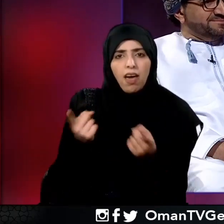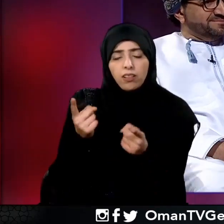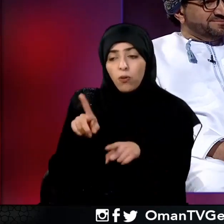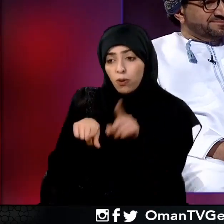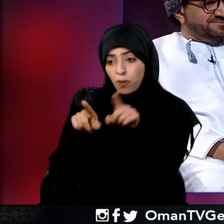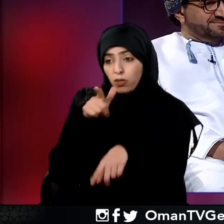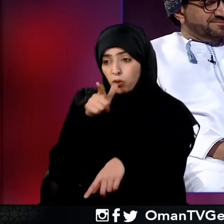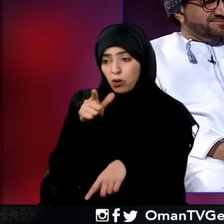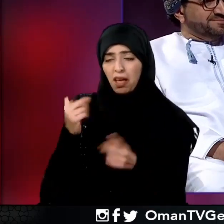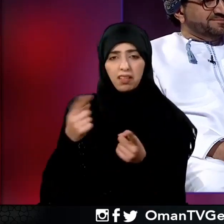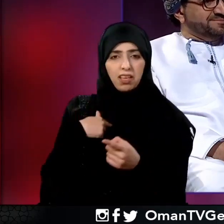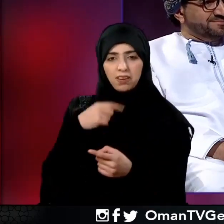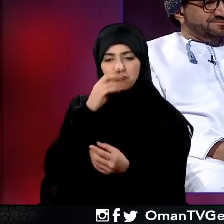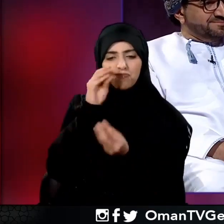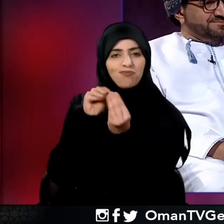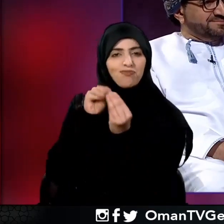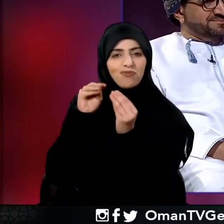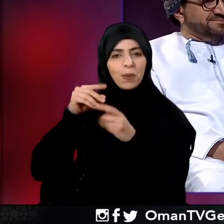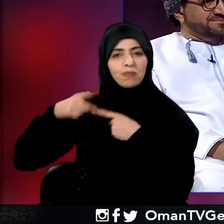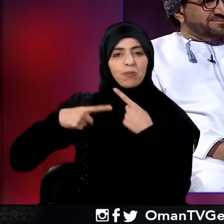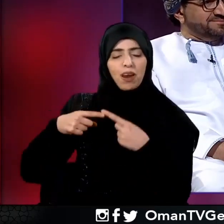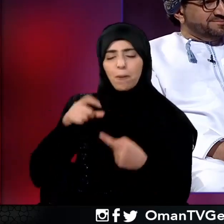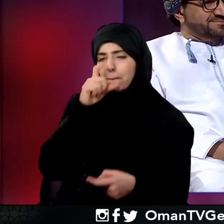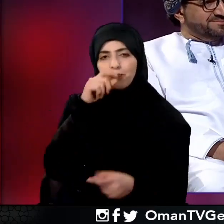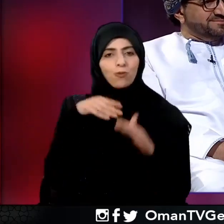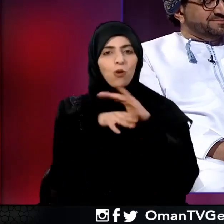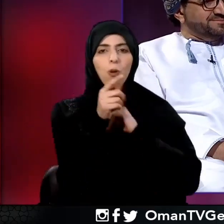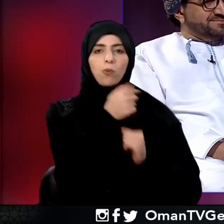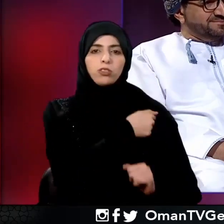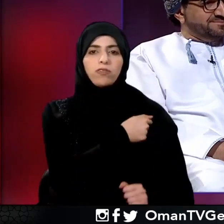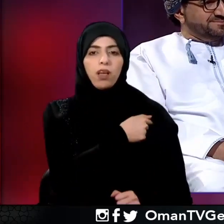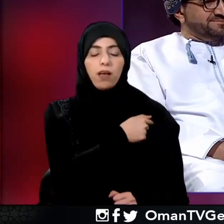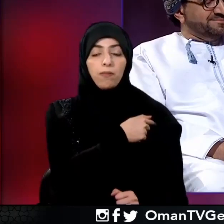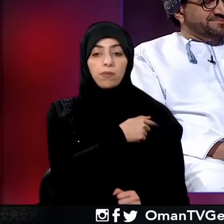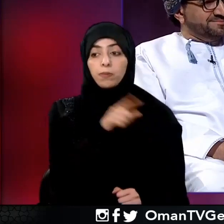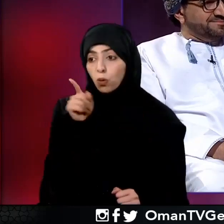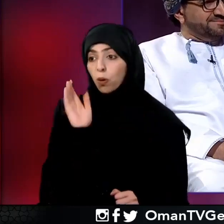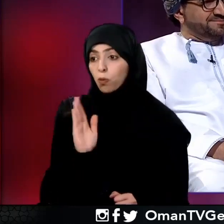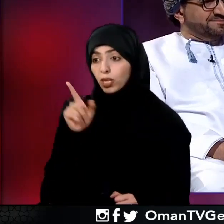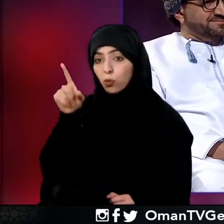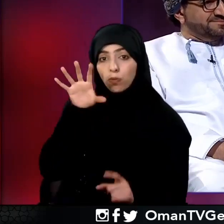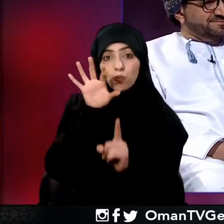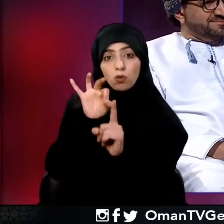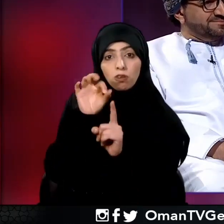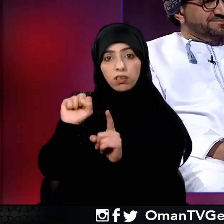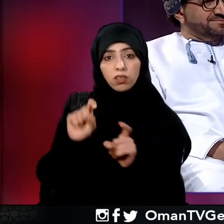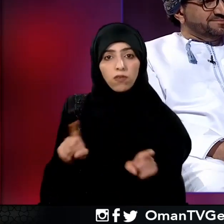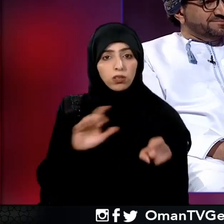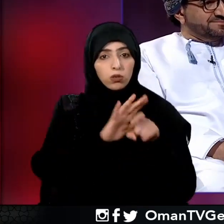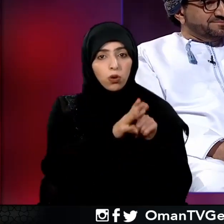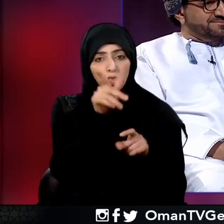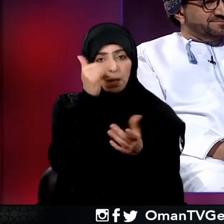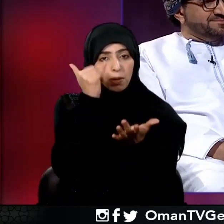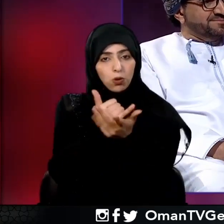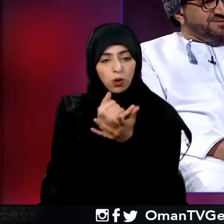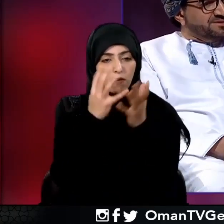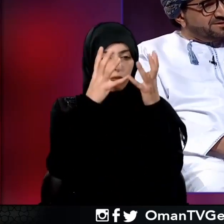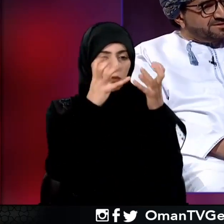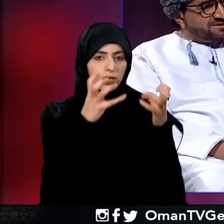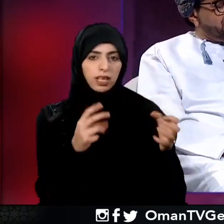فلا يتجه إلى الطبيب أو يتجه إلى الفحص. كيف من الممكن أن نفرق وأنت طبعا متخصص يعني في هذا